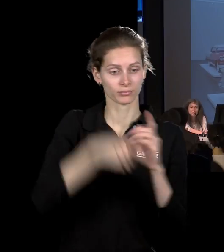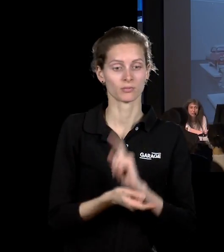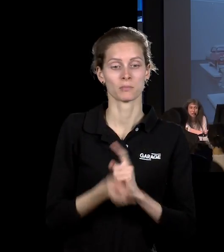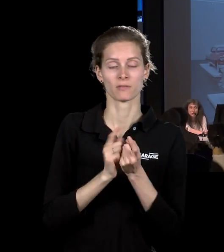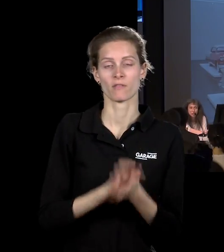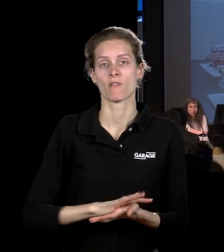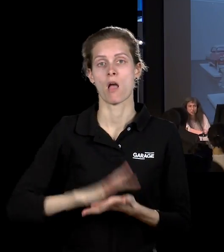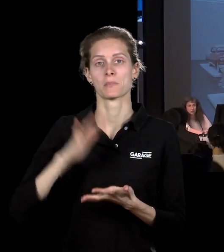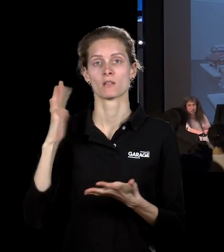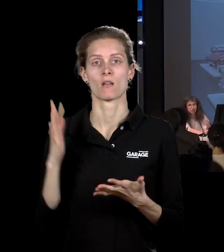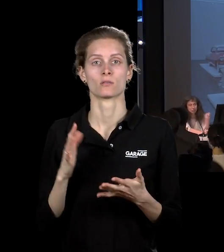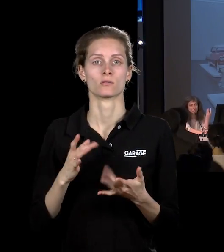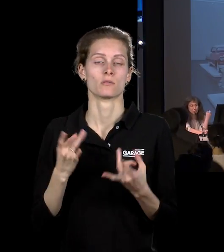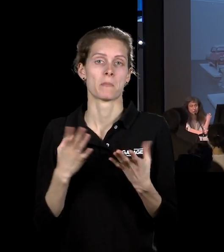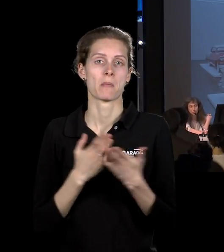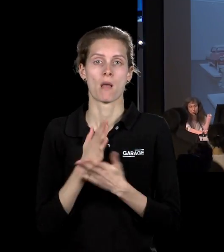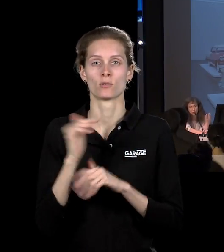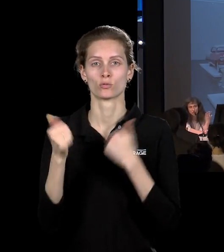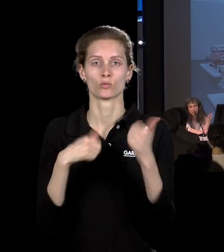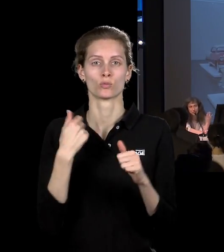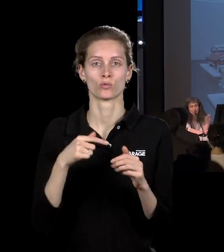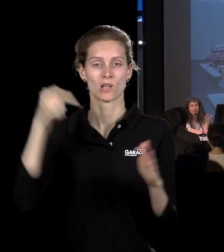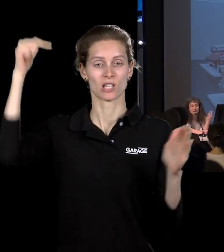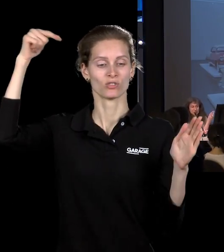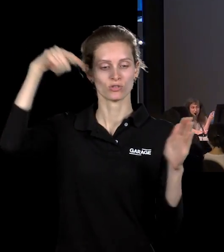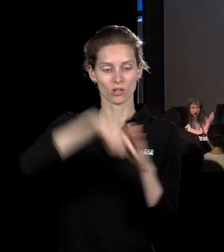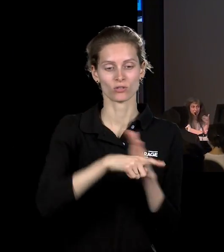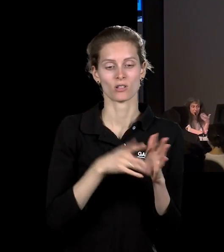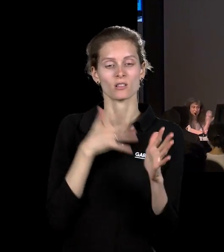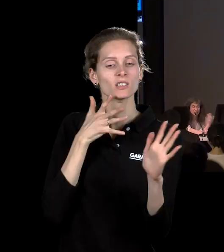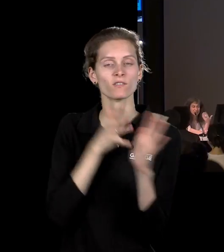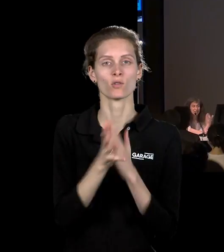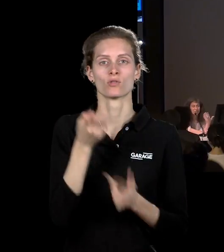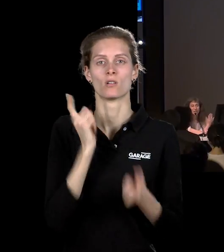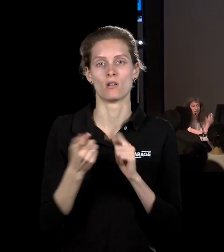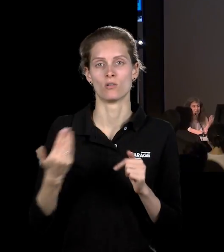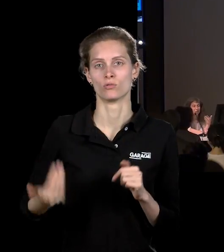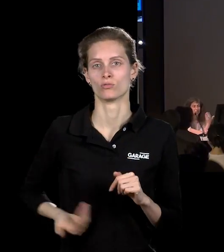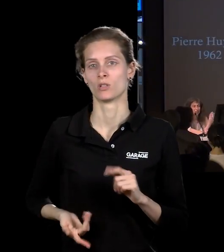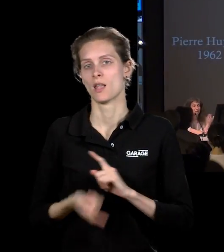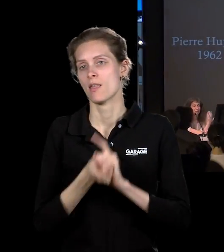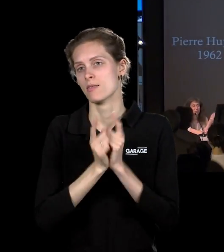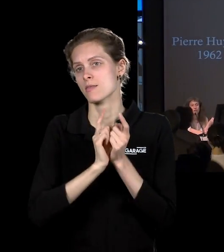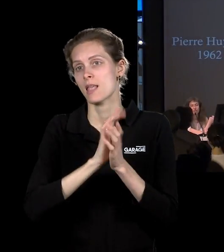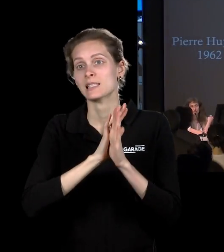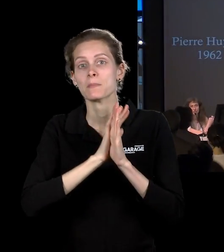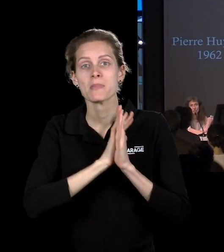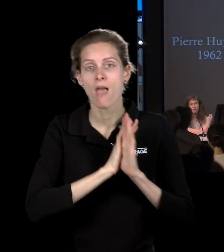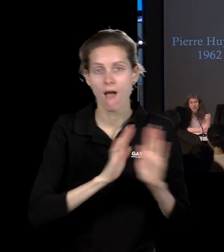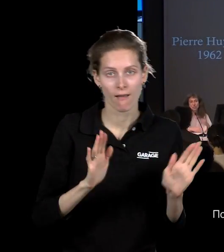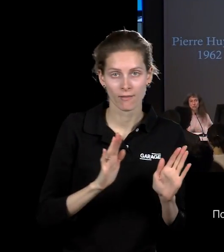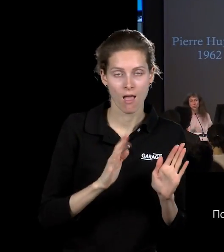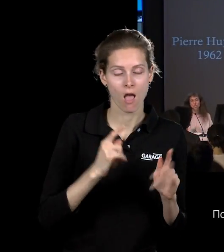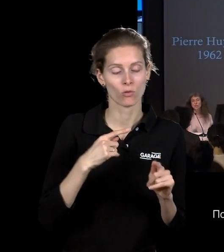в элемент минималистской скульптуры, стержень, который проходит сквозь реальность, не изменяясь, но изменяя и переосмысляя